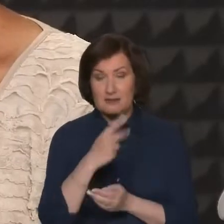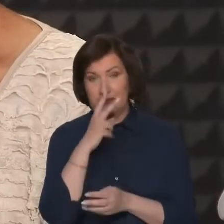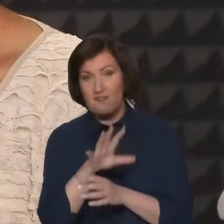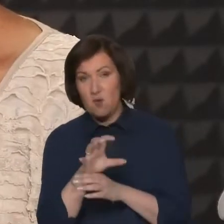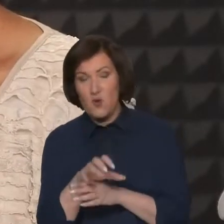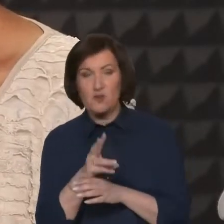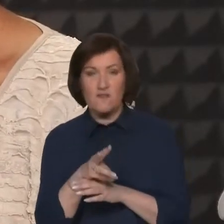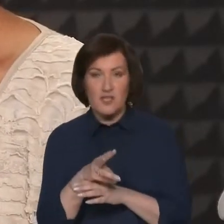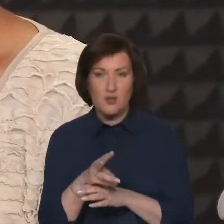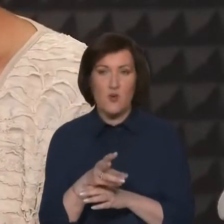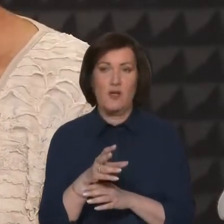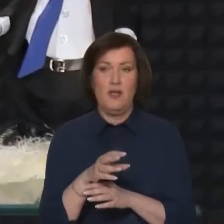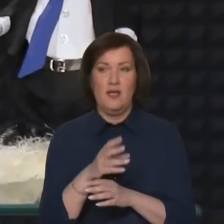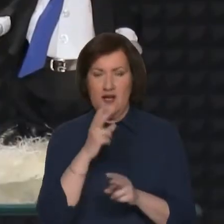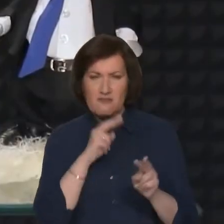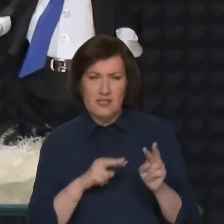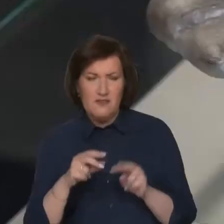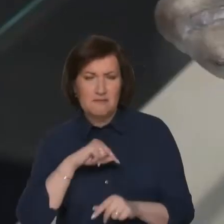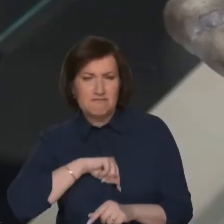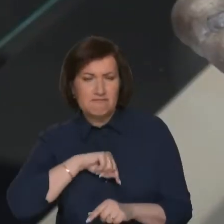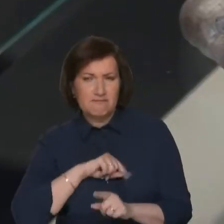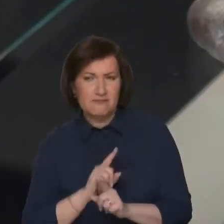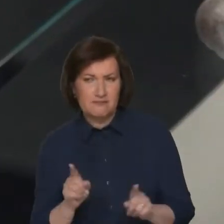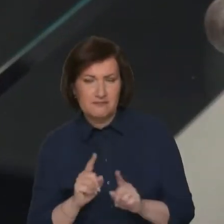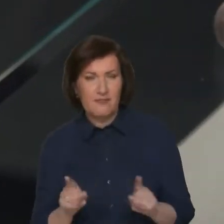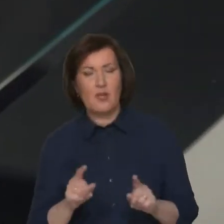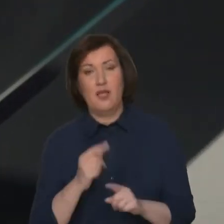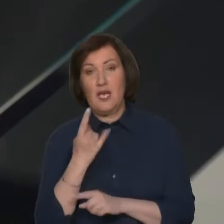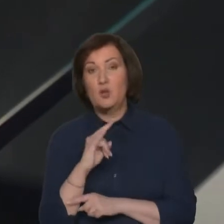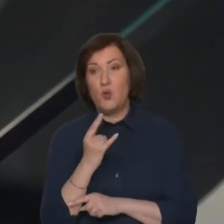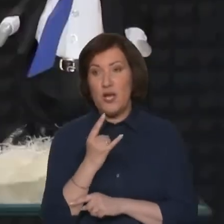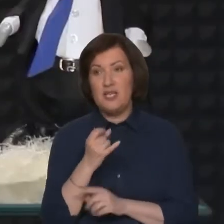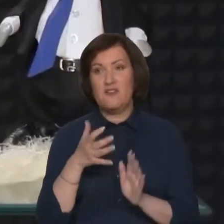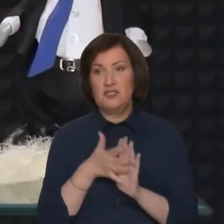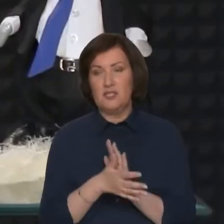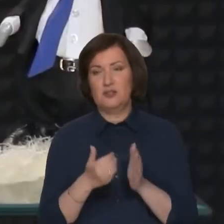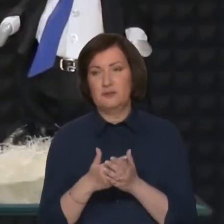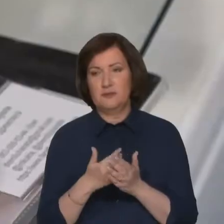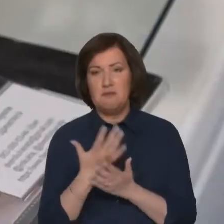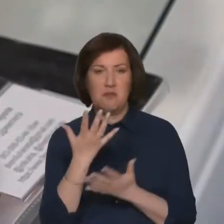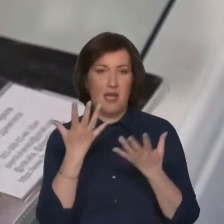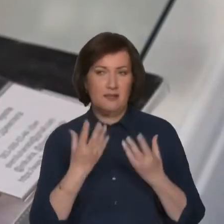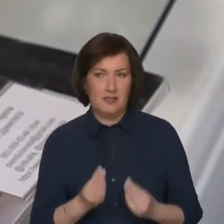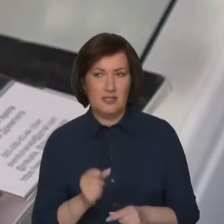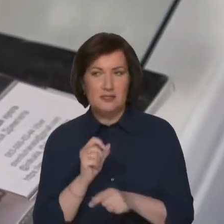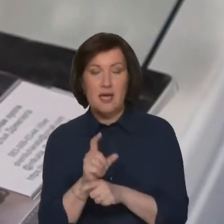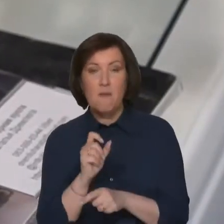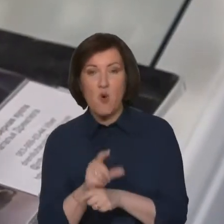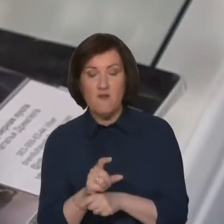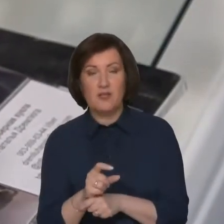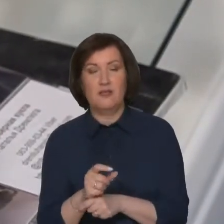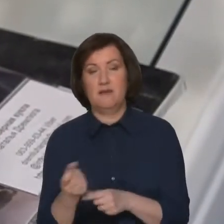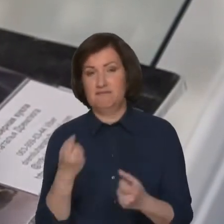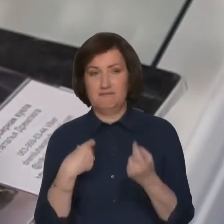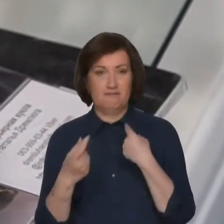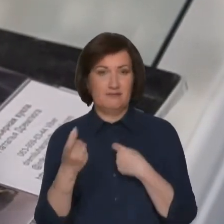фото та відео із Джонсоном. Видивлялася характерні риси. На одну ляльку майстриня витрачає приблизно 5 днів. Замовлення, каже,